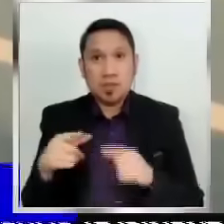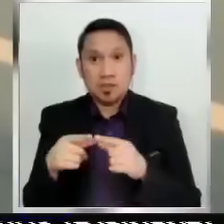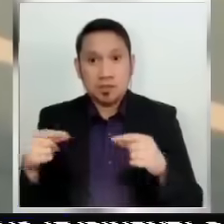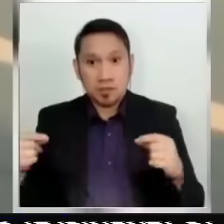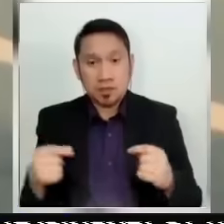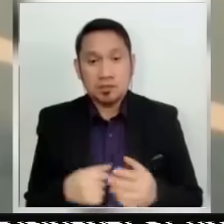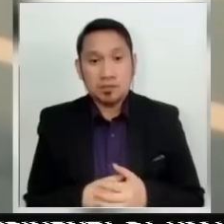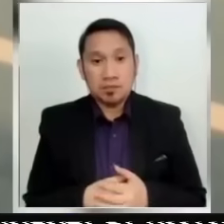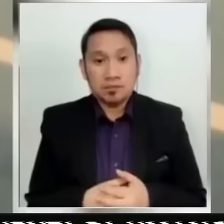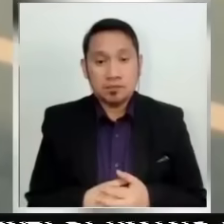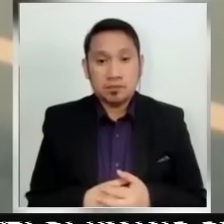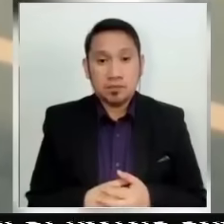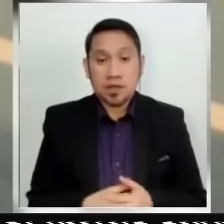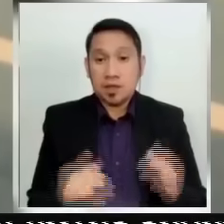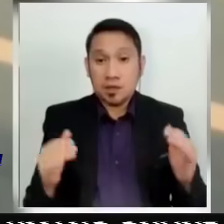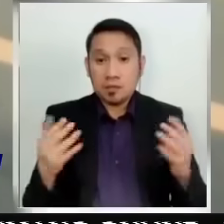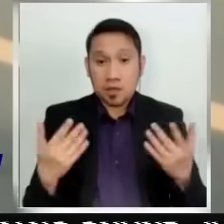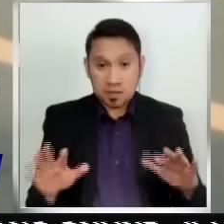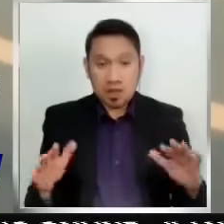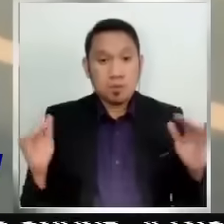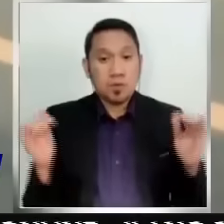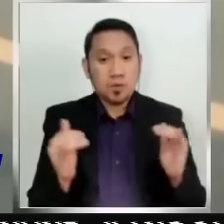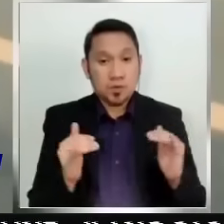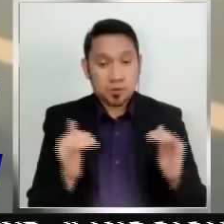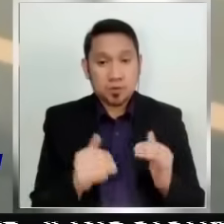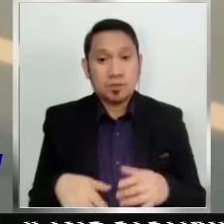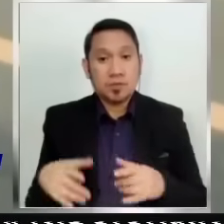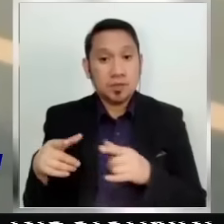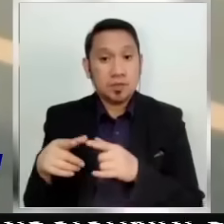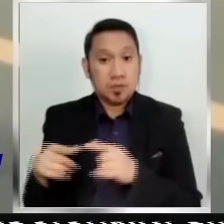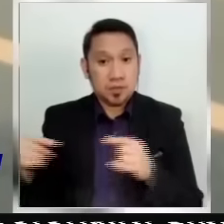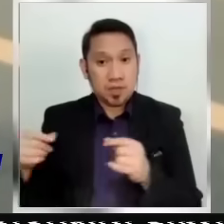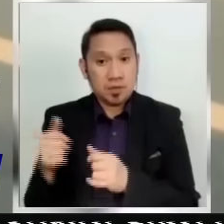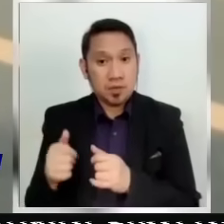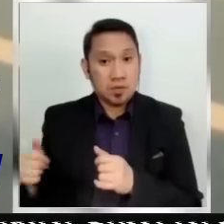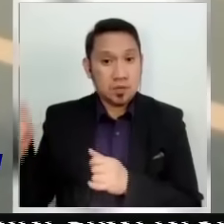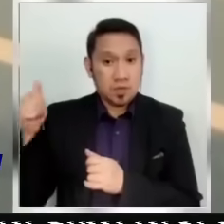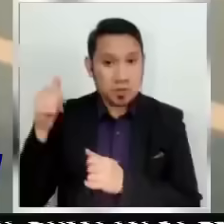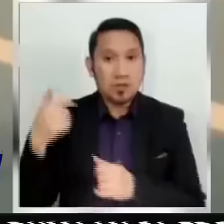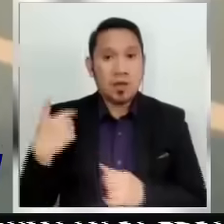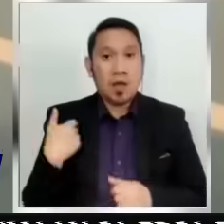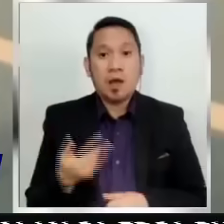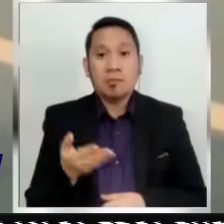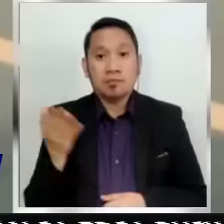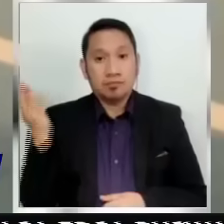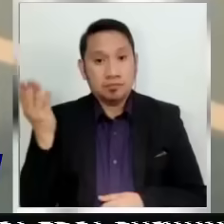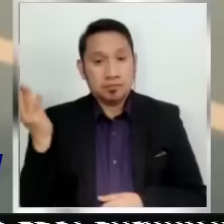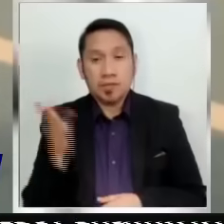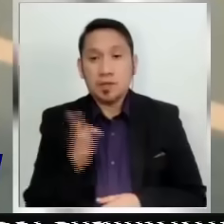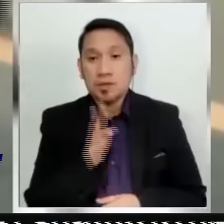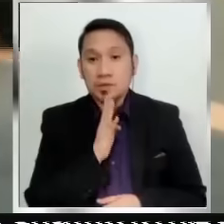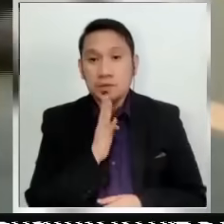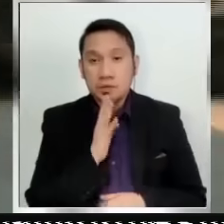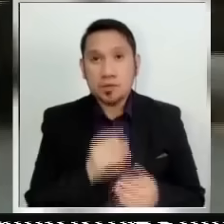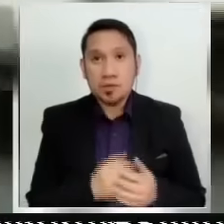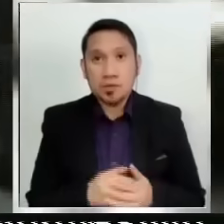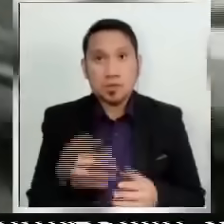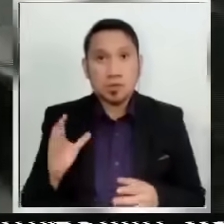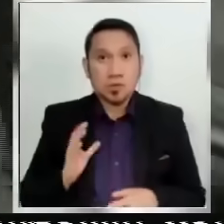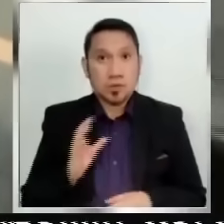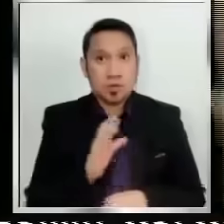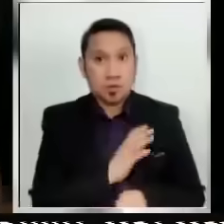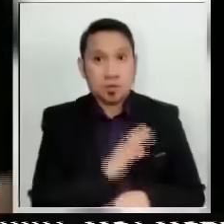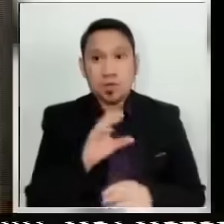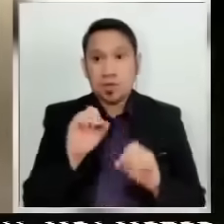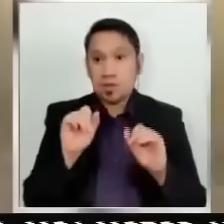pulong nila ng Pangulo, magtatalumpati rin si Japanese Prime Minister Fumio Kishida sa joint special session ng Kongreso sa Sabado ng